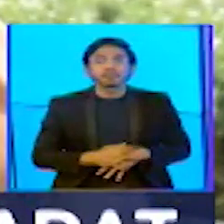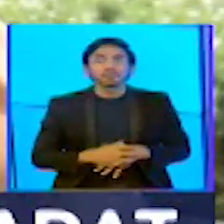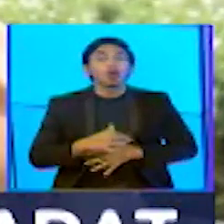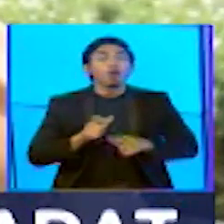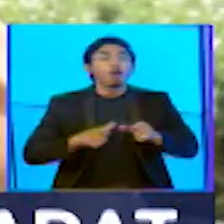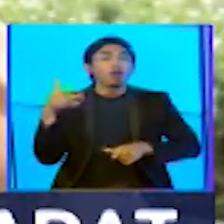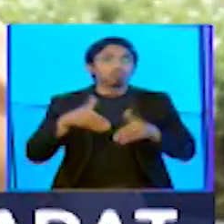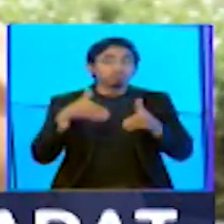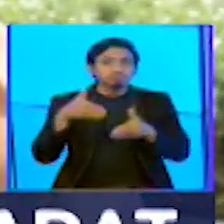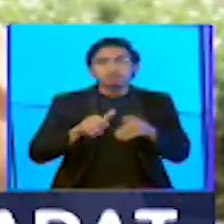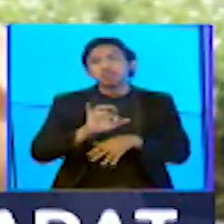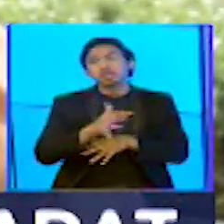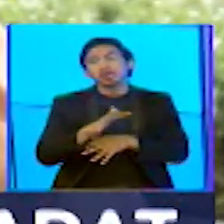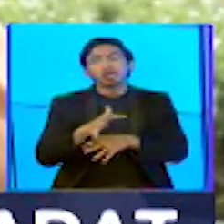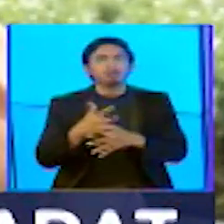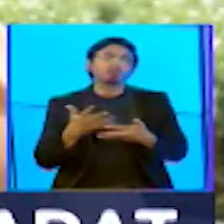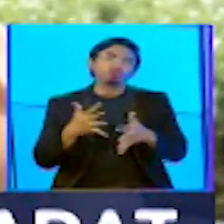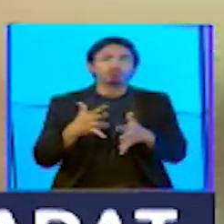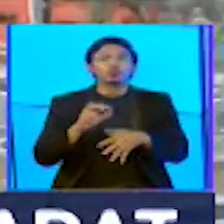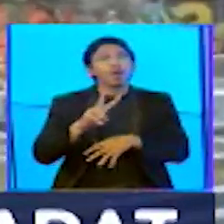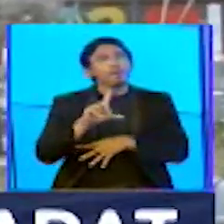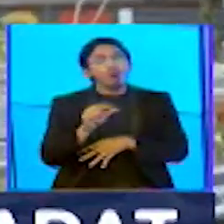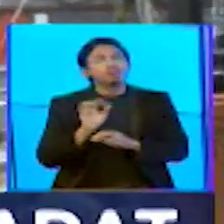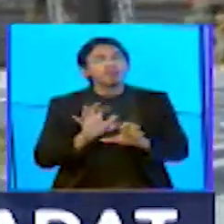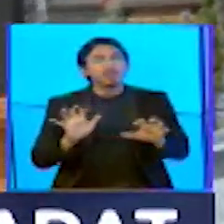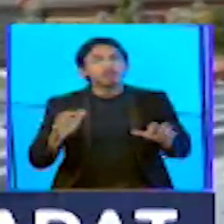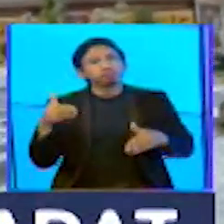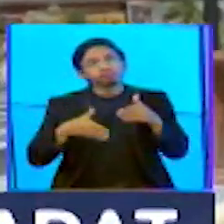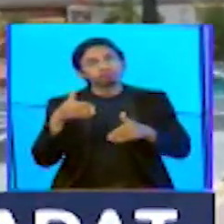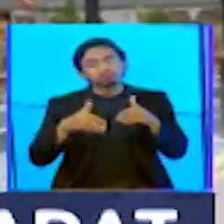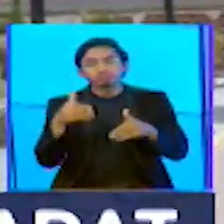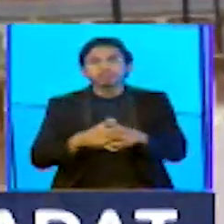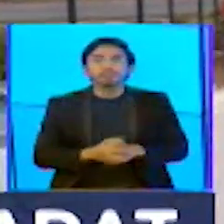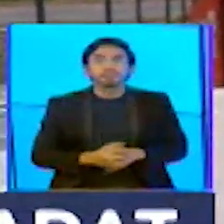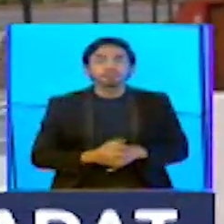pas awal-awal kemarin, 2 bulan awal itu lumayan banyak kok.